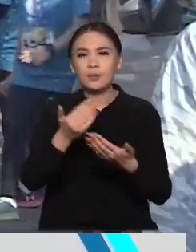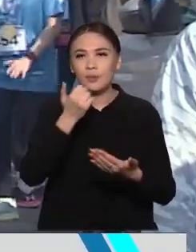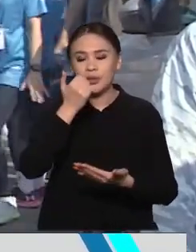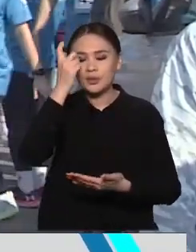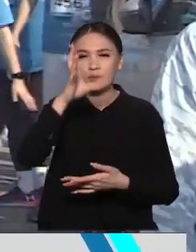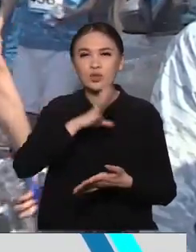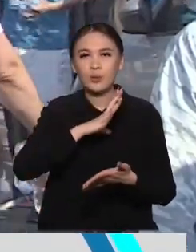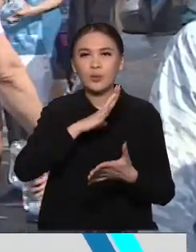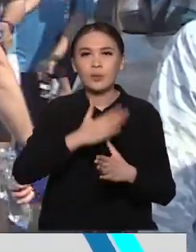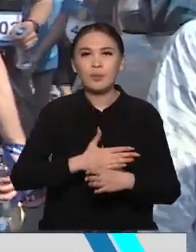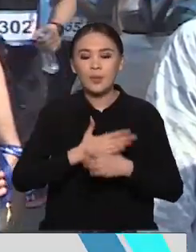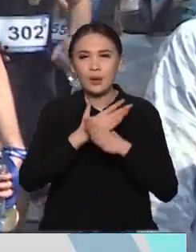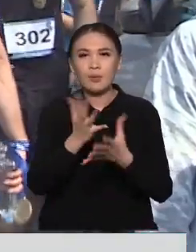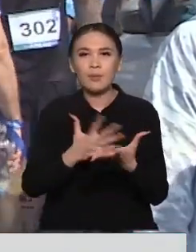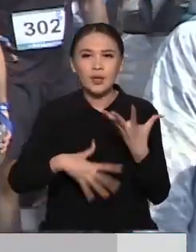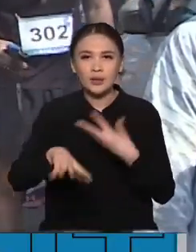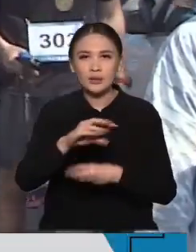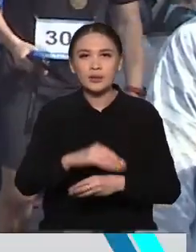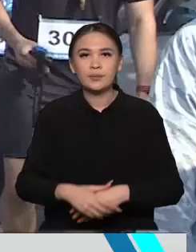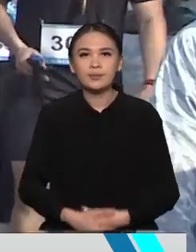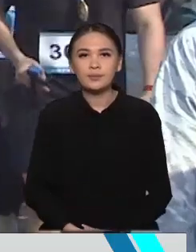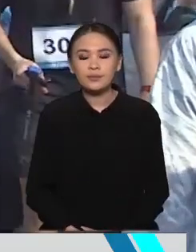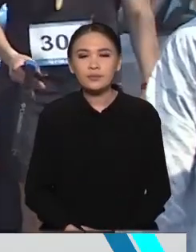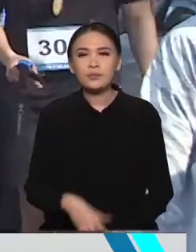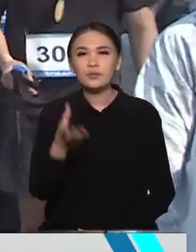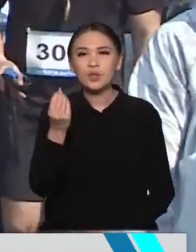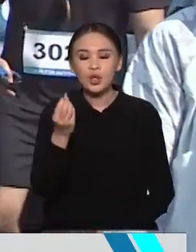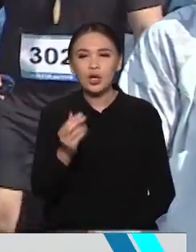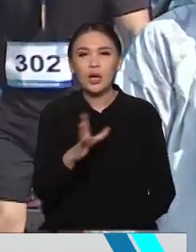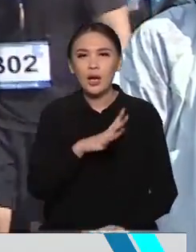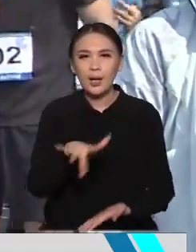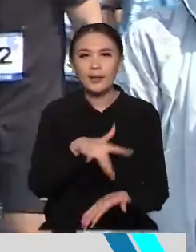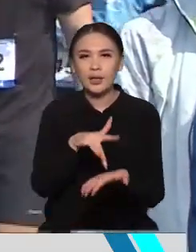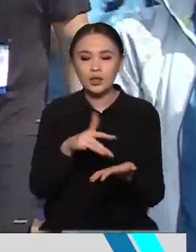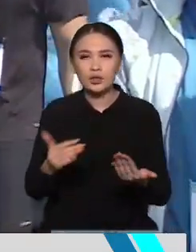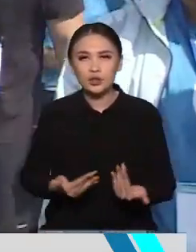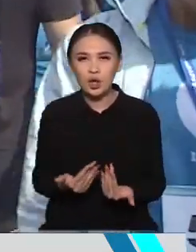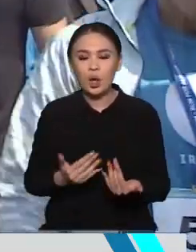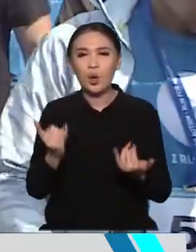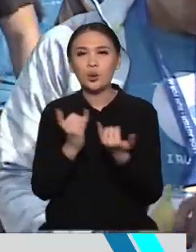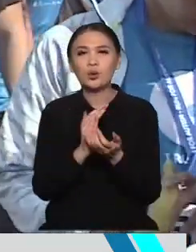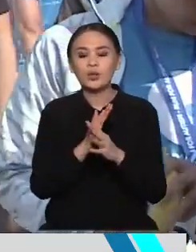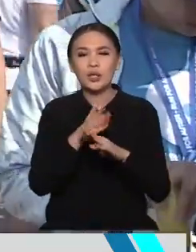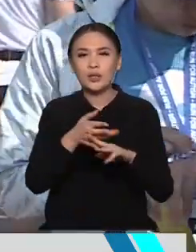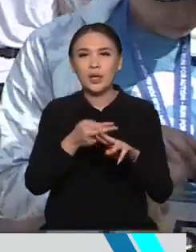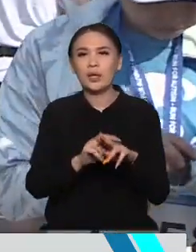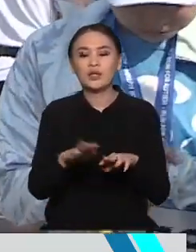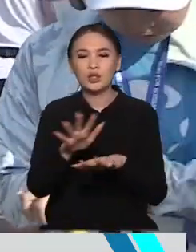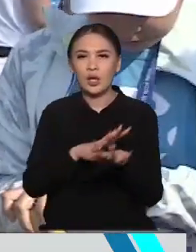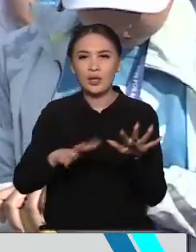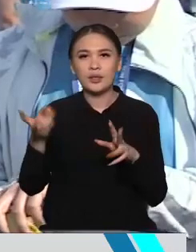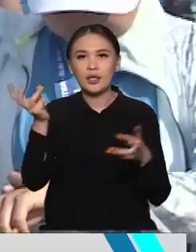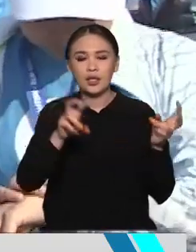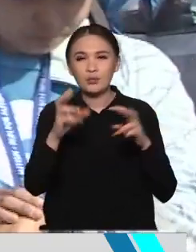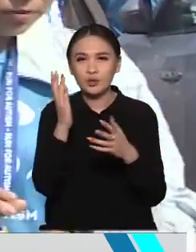волонтерлар барлығына алғысымызды білдіреміз. Және де осы қала тұрғындары мен қонақтары, елшіліктерден қонақтар келіп жатыр,